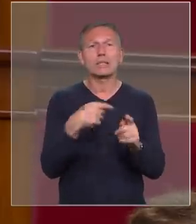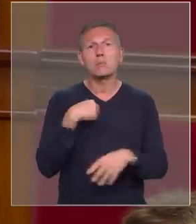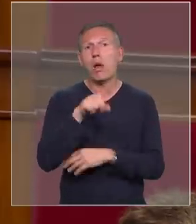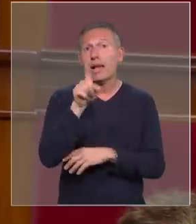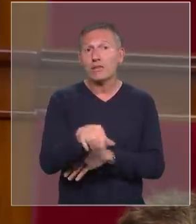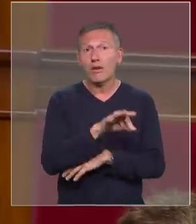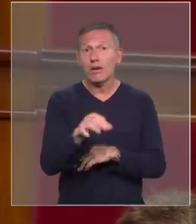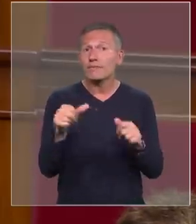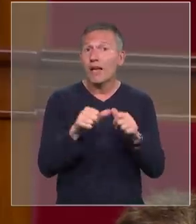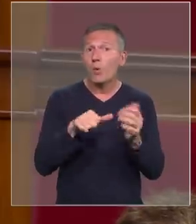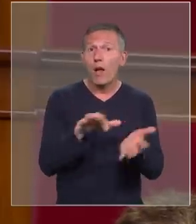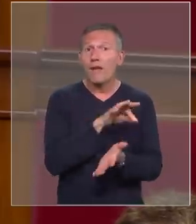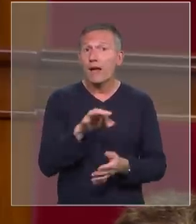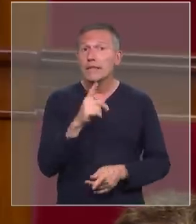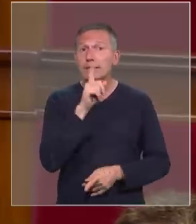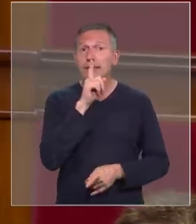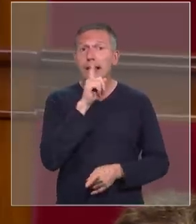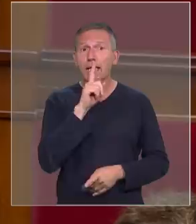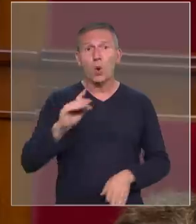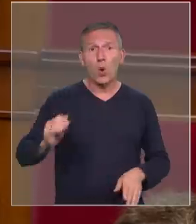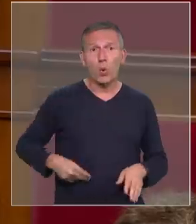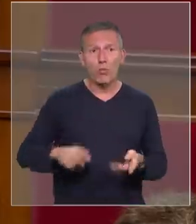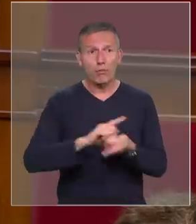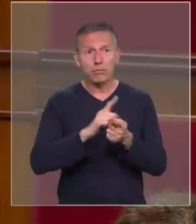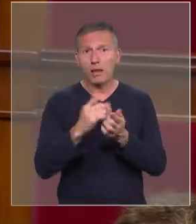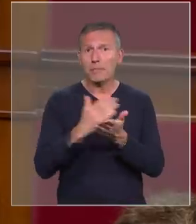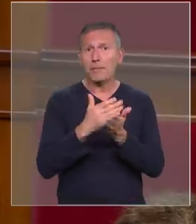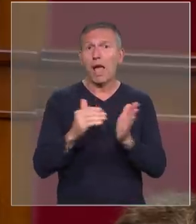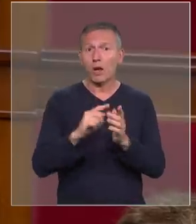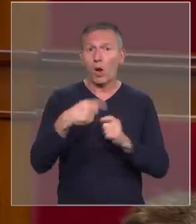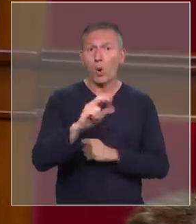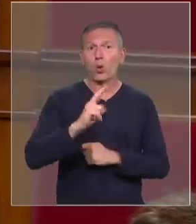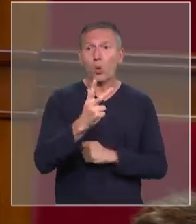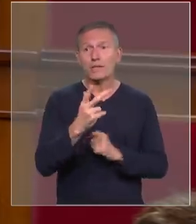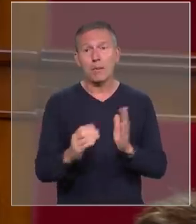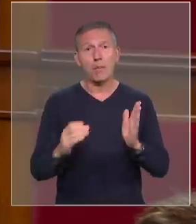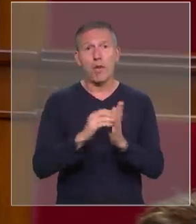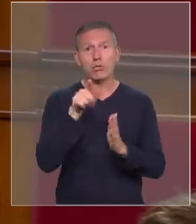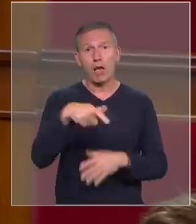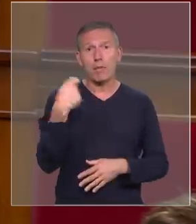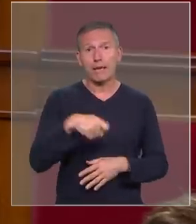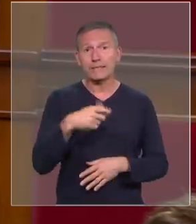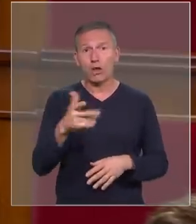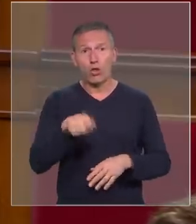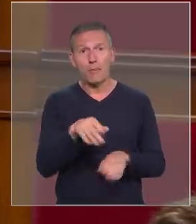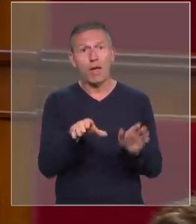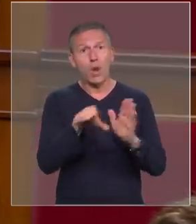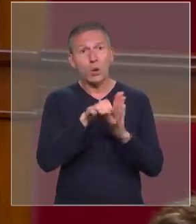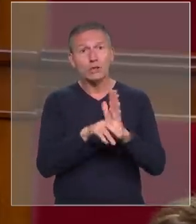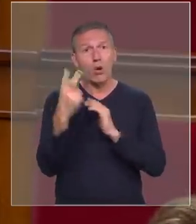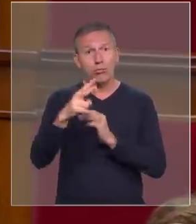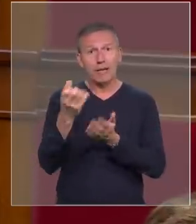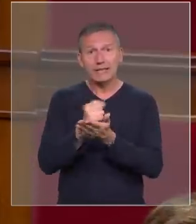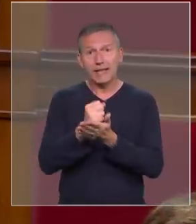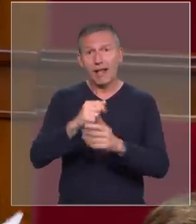va-t-elle se murer dans un silence coupable sur ce qui se passe à Dakar et se prépare-t-elle à reconnaître un troisième mandat du président Macky Sall, pourtant interdit par la Constitution sénégalaise ?